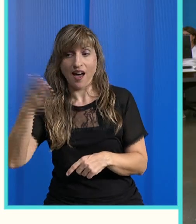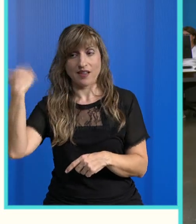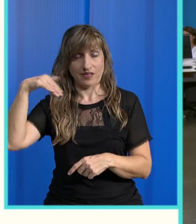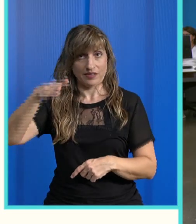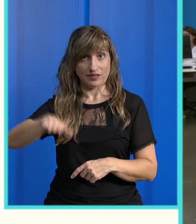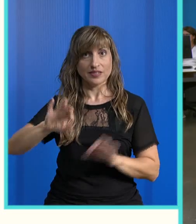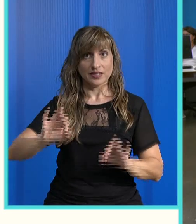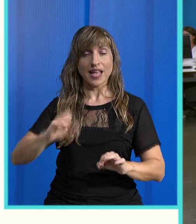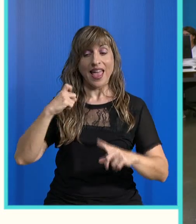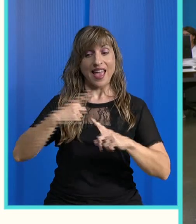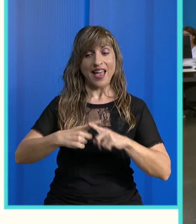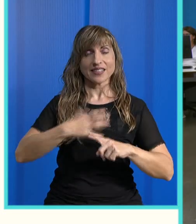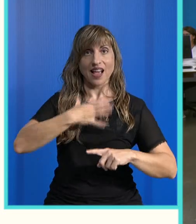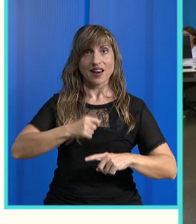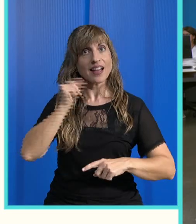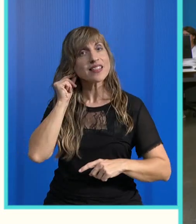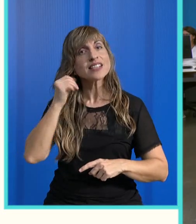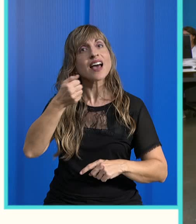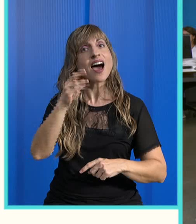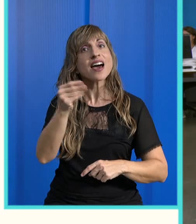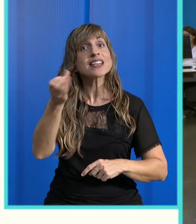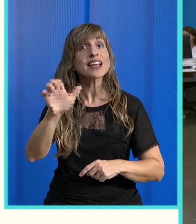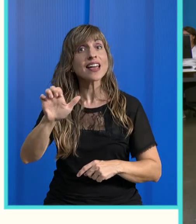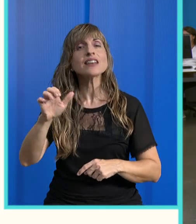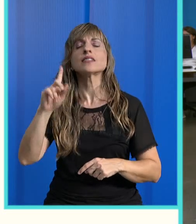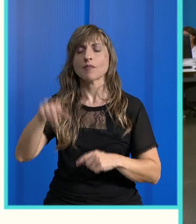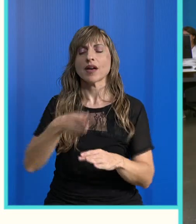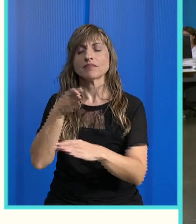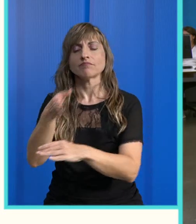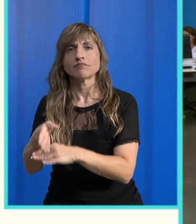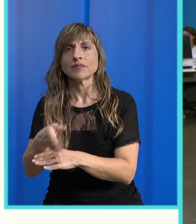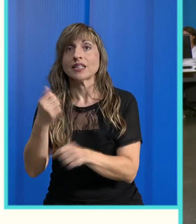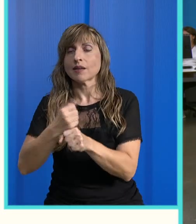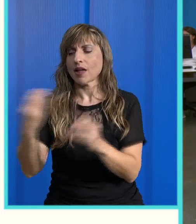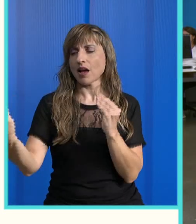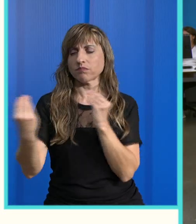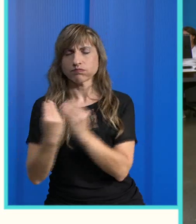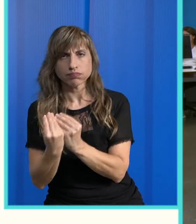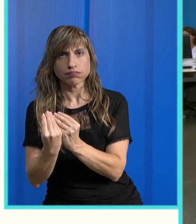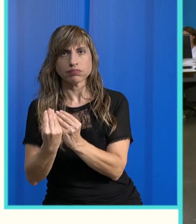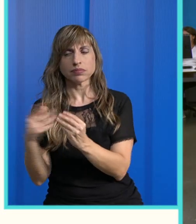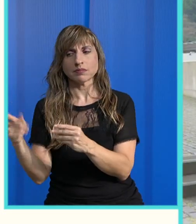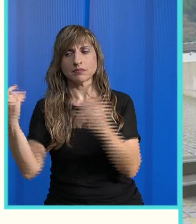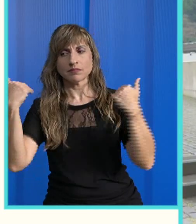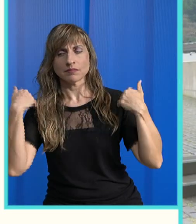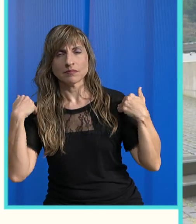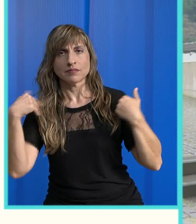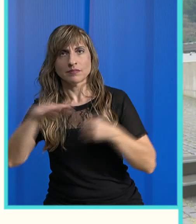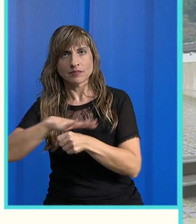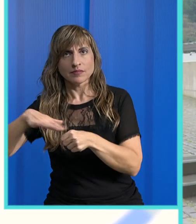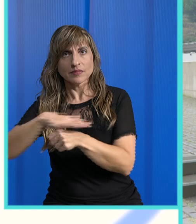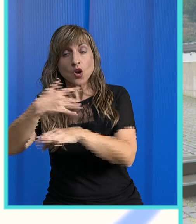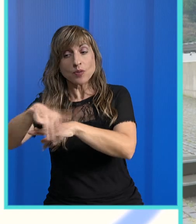l'exalcaldessa Maiterqui qui va treballar amb ell colze a colze com a primer tinent d'alcalde i responsable d'àrees com a urbanisme o serveis